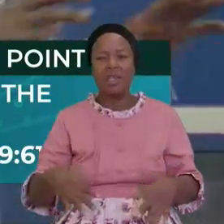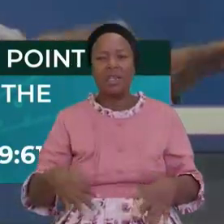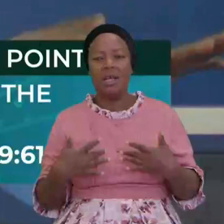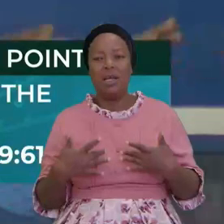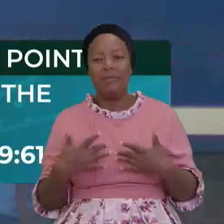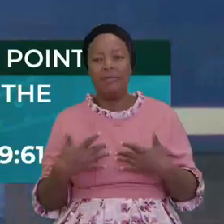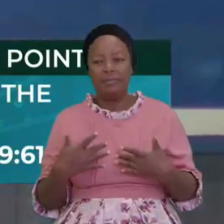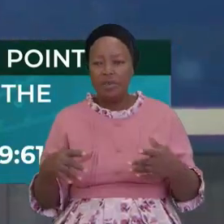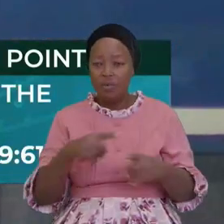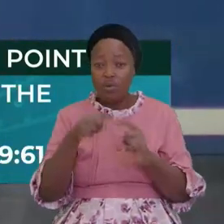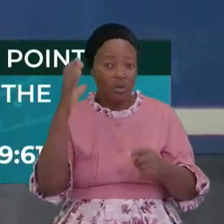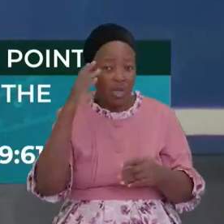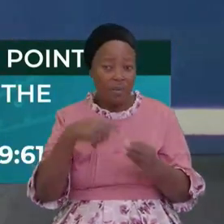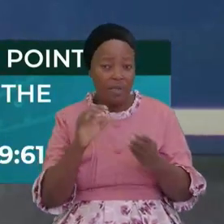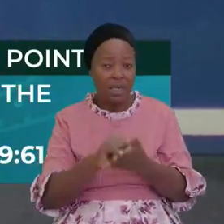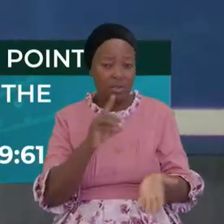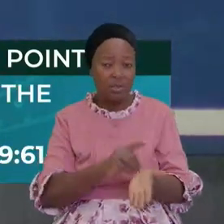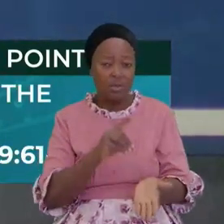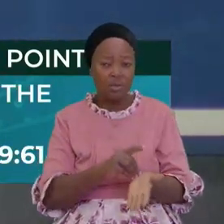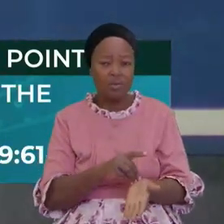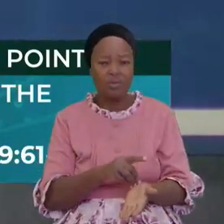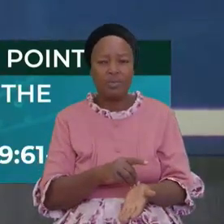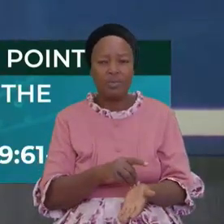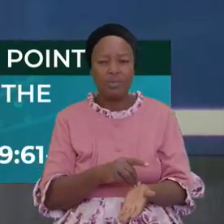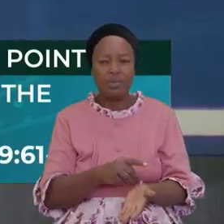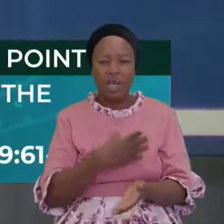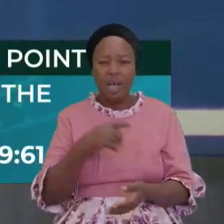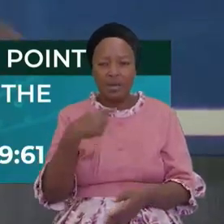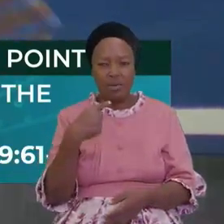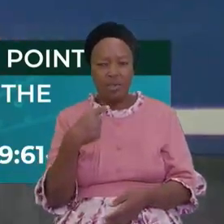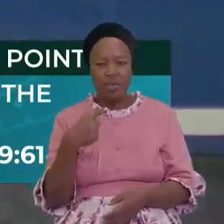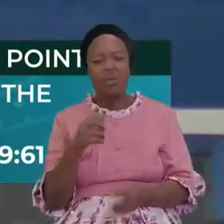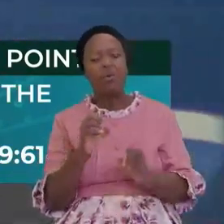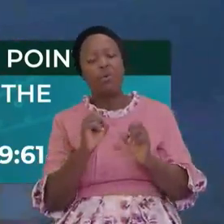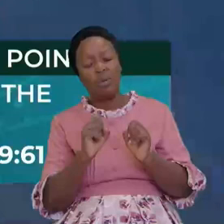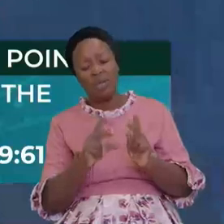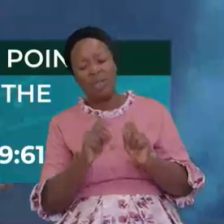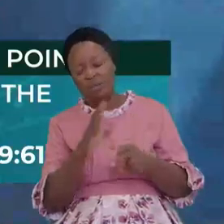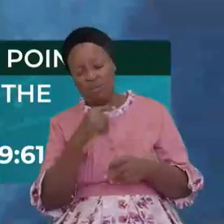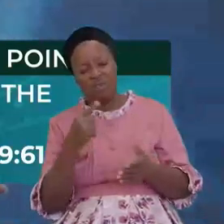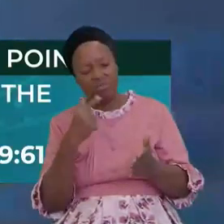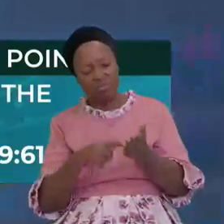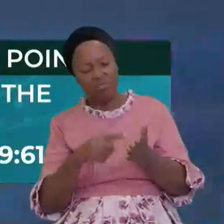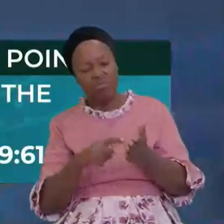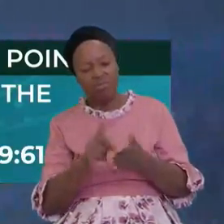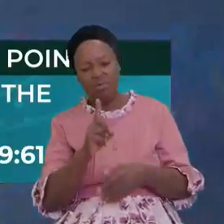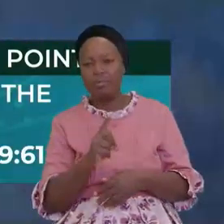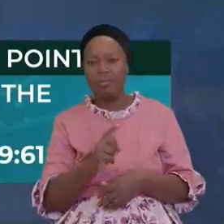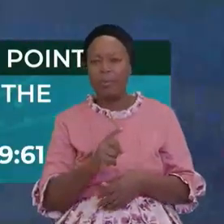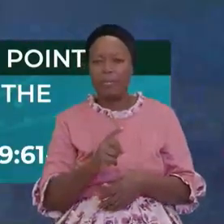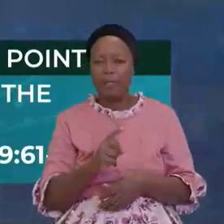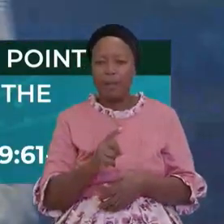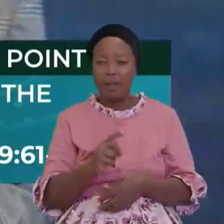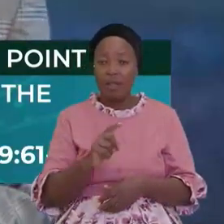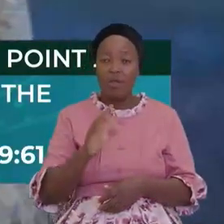ne périsse point, mais ait la vie éternelle. Quand tu entends parler de ce docteur,